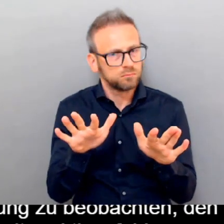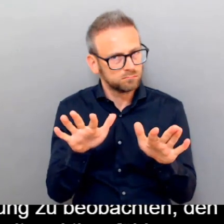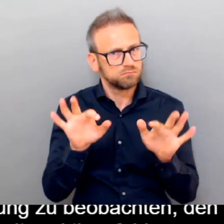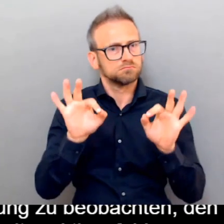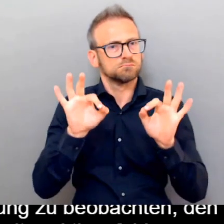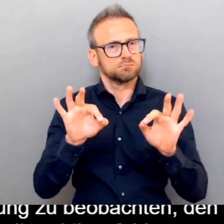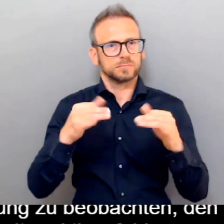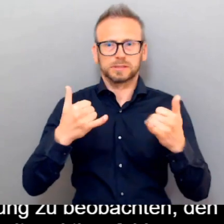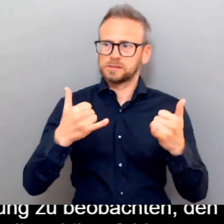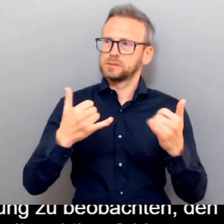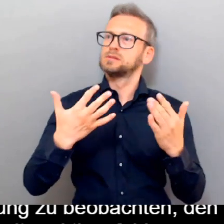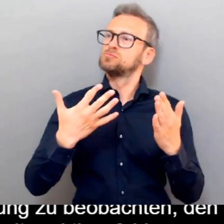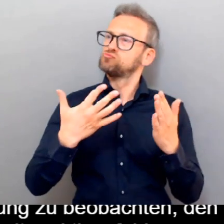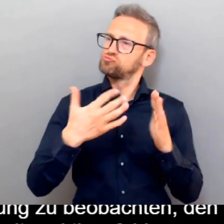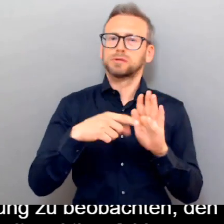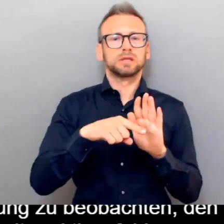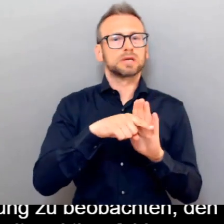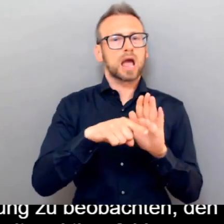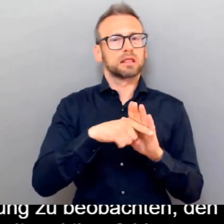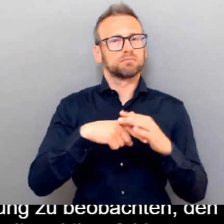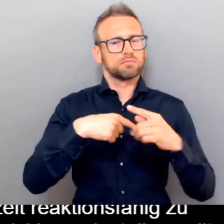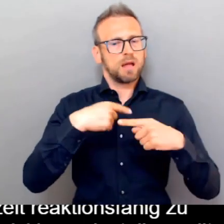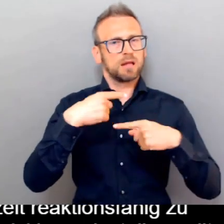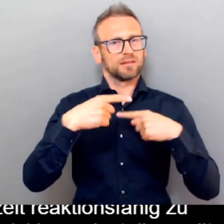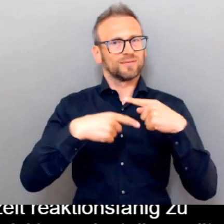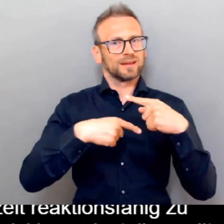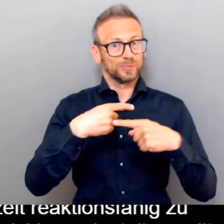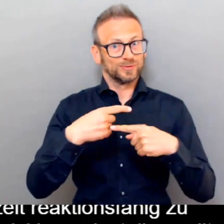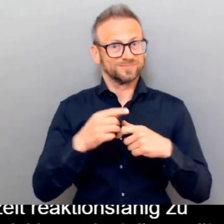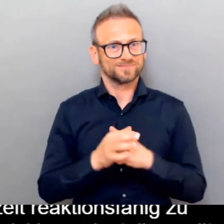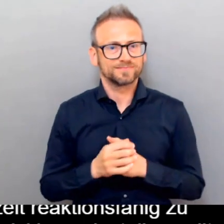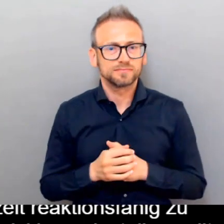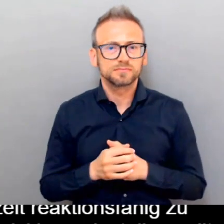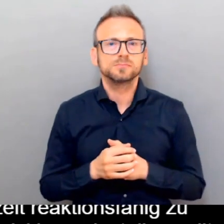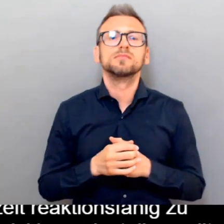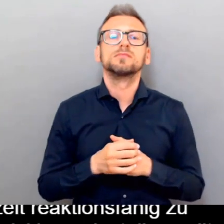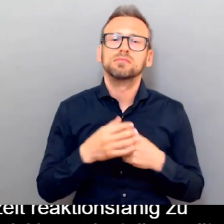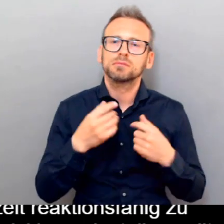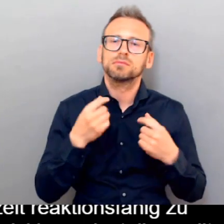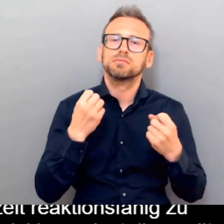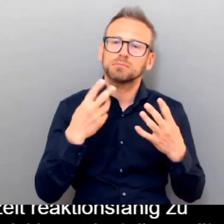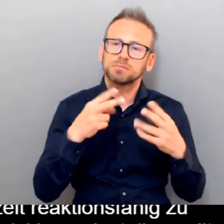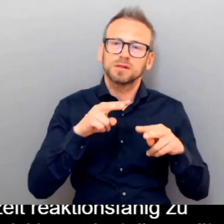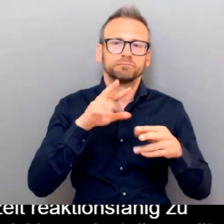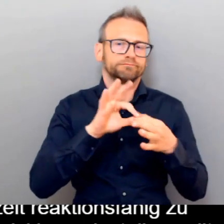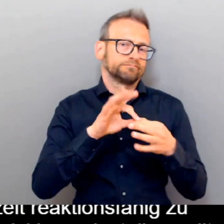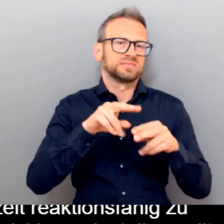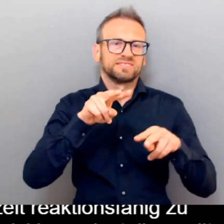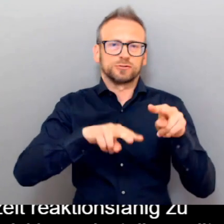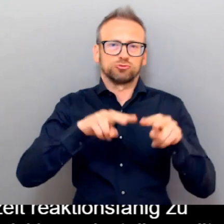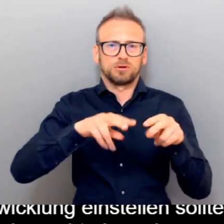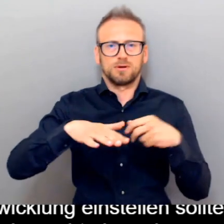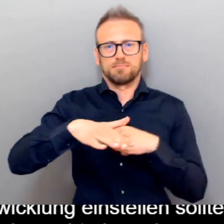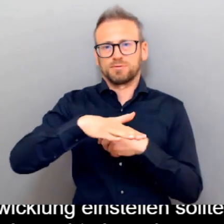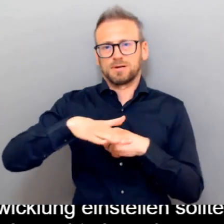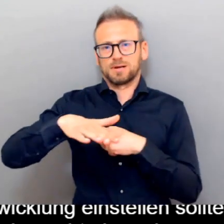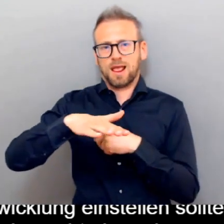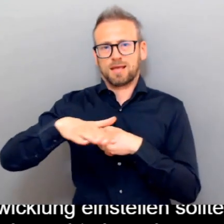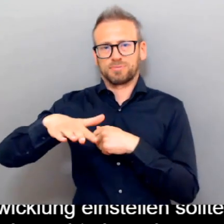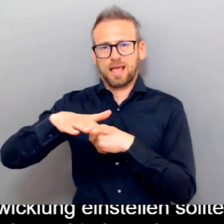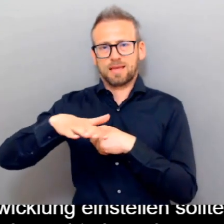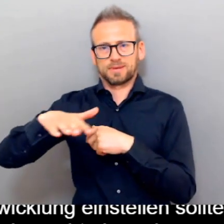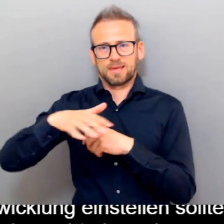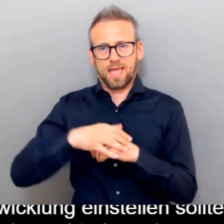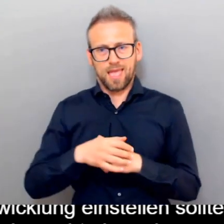sehr wichtig, denn der ist sehr grundrechtsrelevant. Das heißt, wir haben hier ja schon